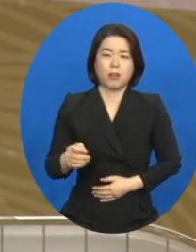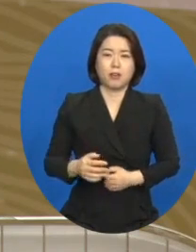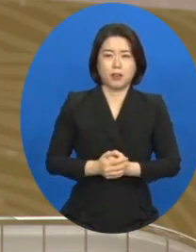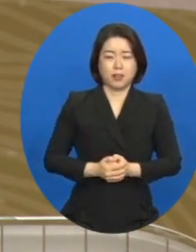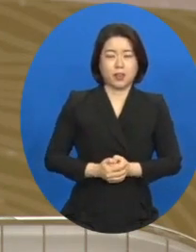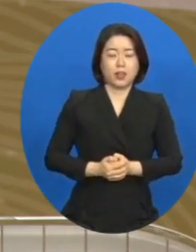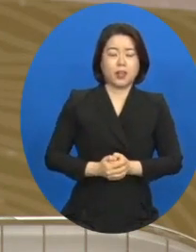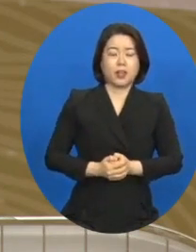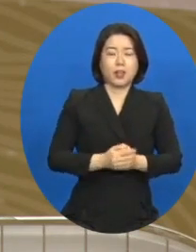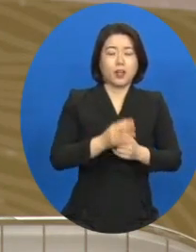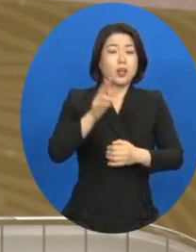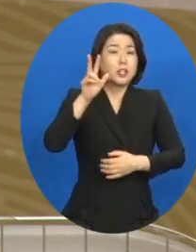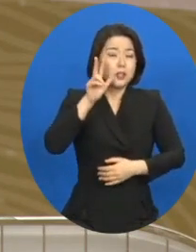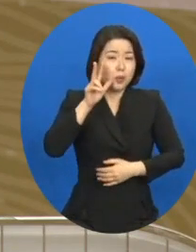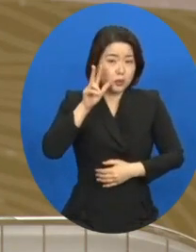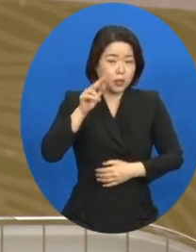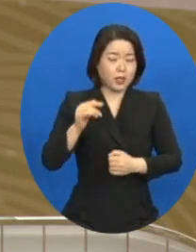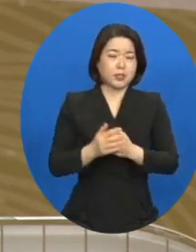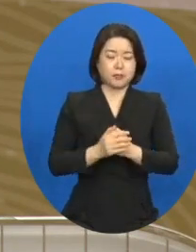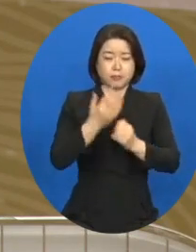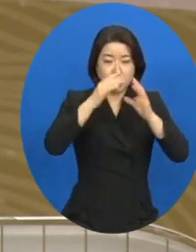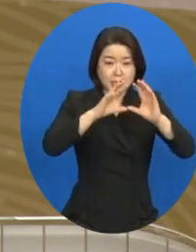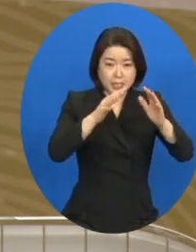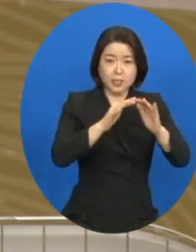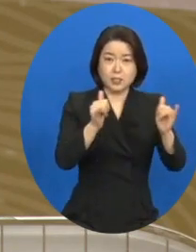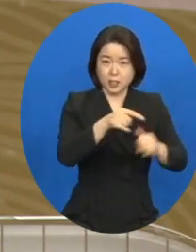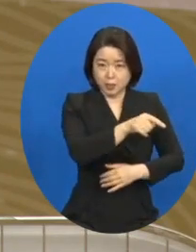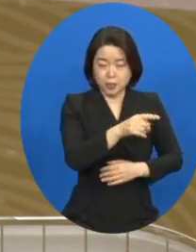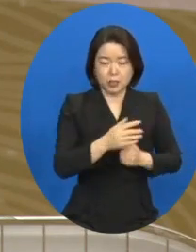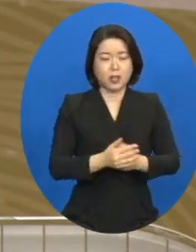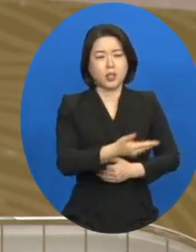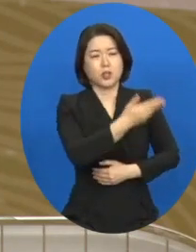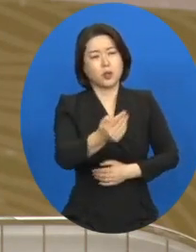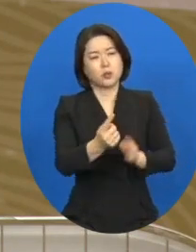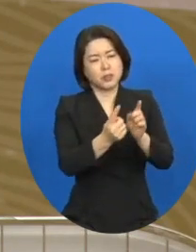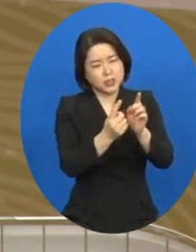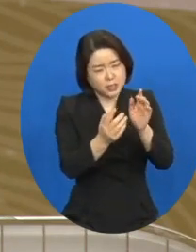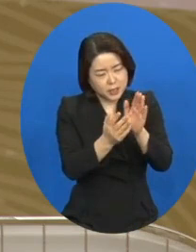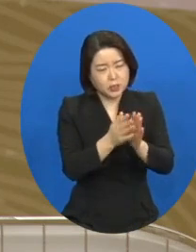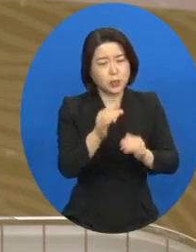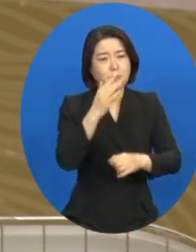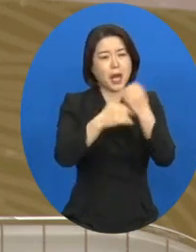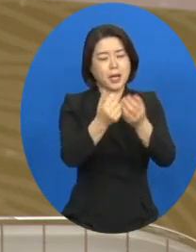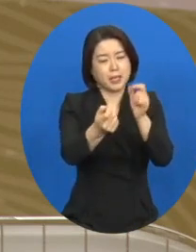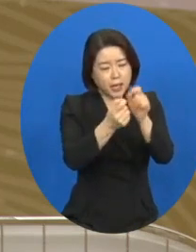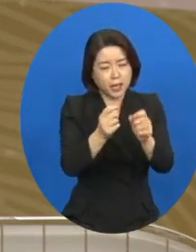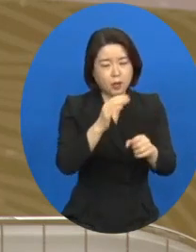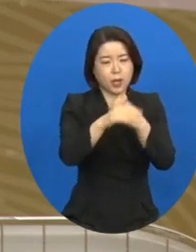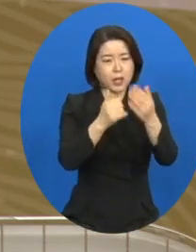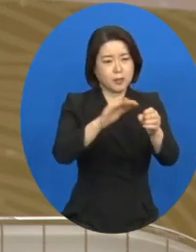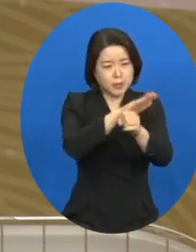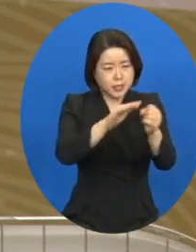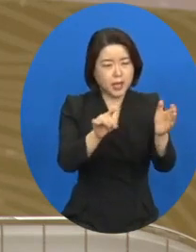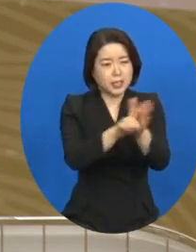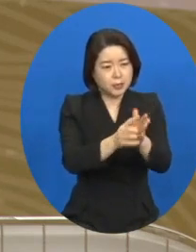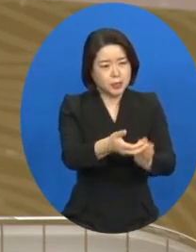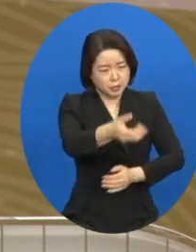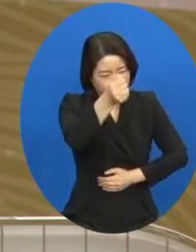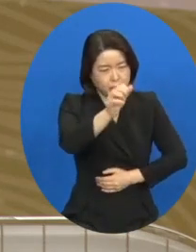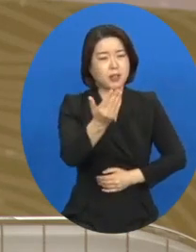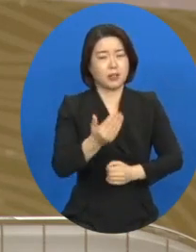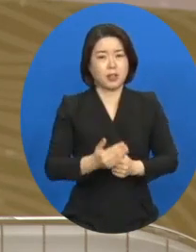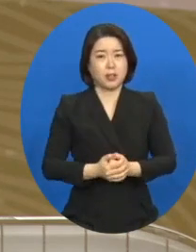이스라엘 백성들에게 여러분들이 진짜 하나님과 가까이 하고 하나님을 사랑하는 믿음을